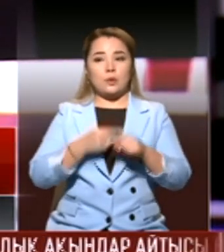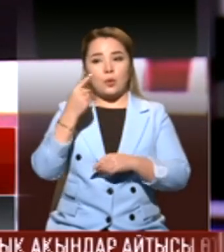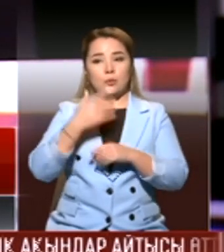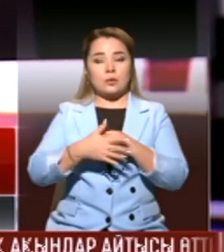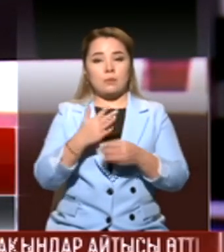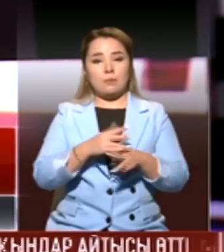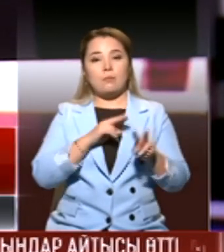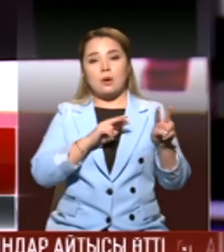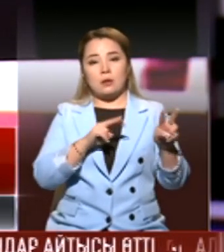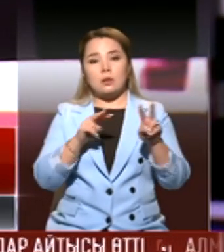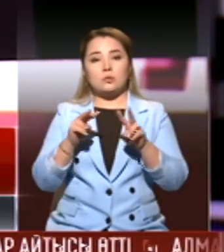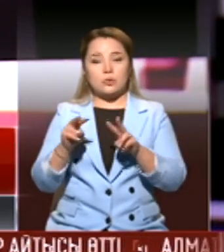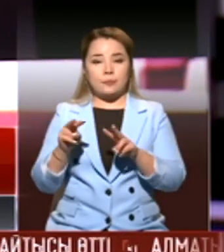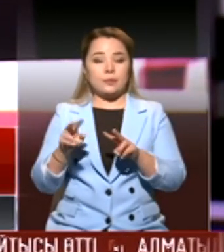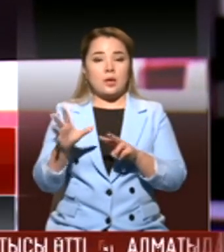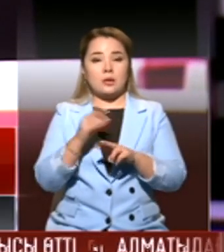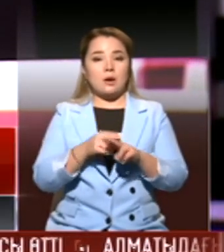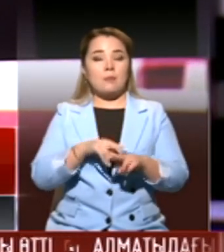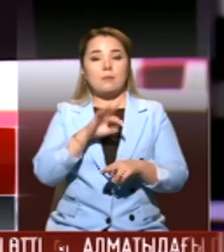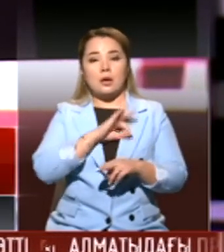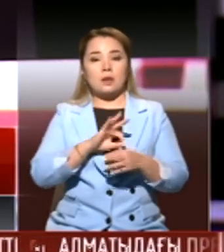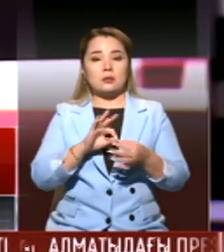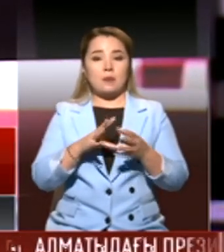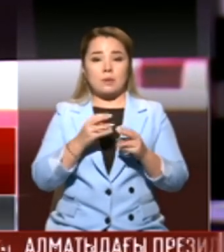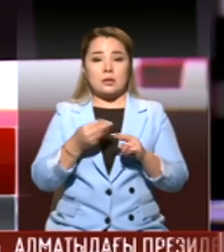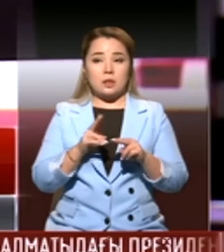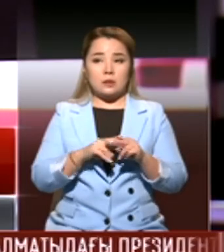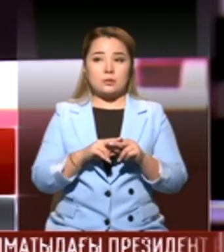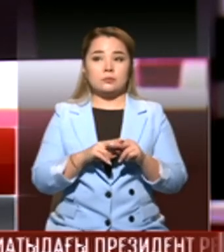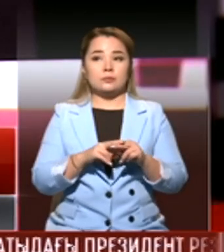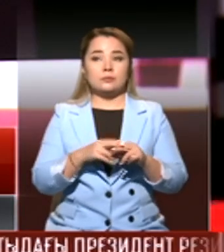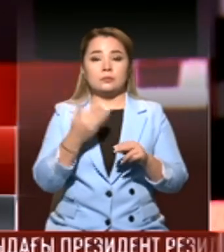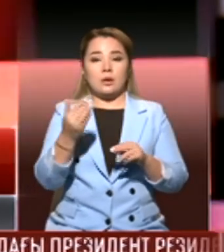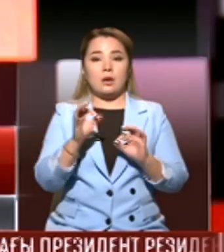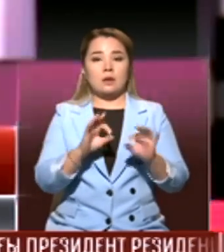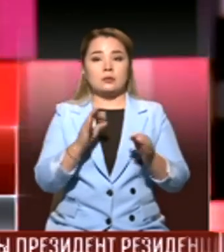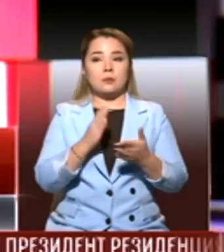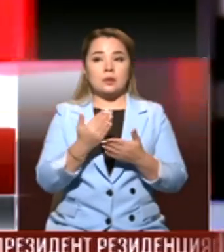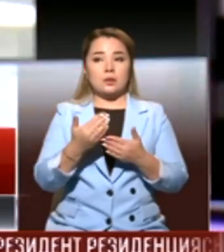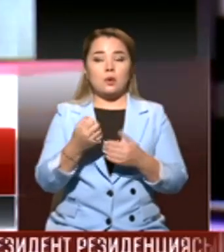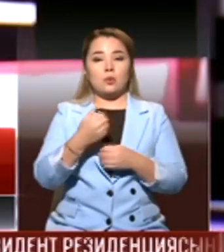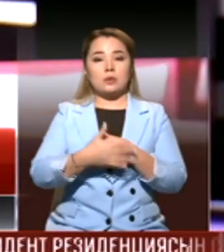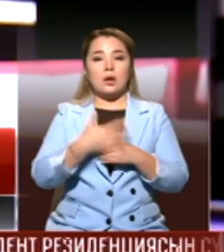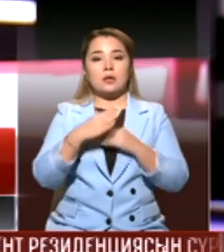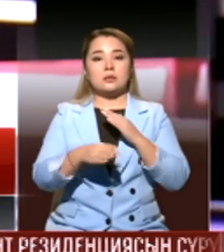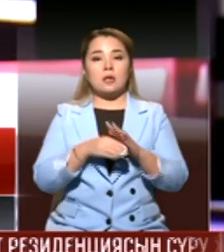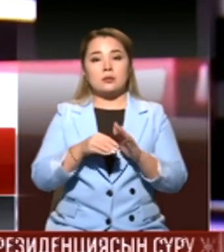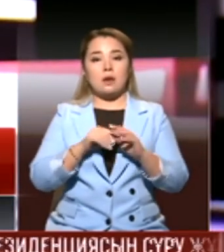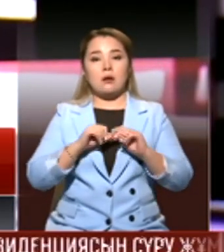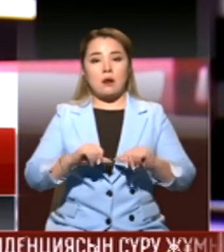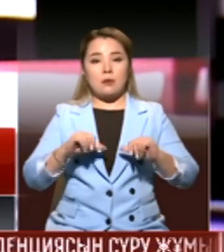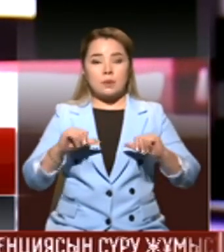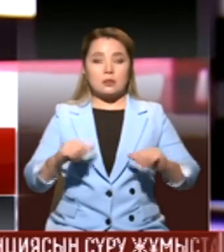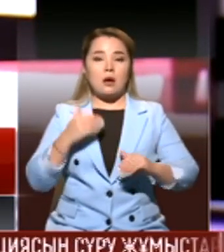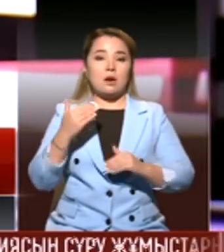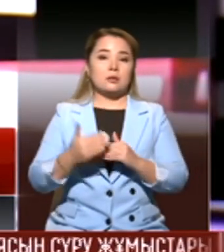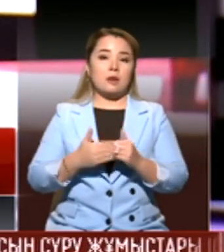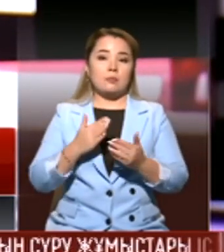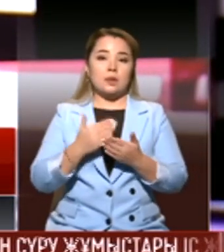ол бақылаушы. Барлығы пайдаланатыны сол. Ал енді ана өзіңіз айтқан орталық сайлау комиссиясының алдында ғана